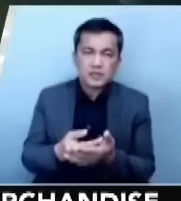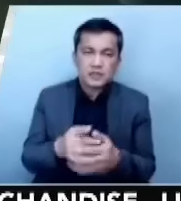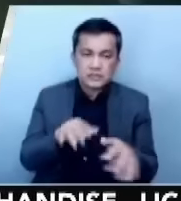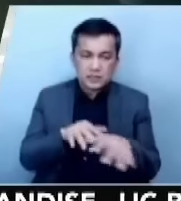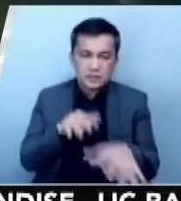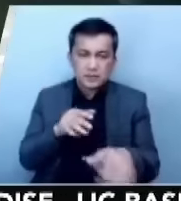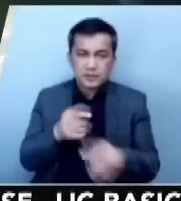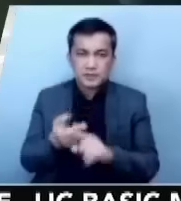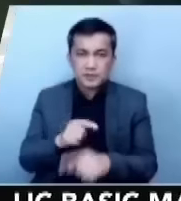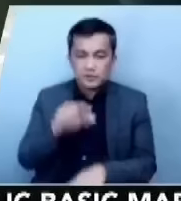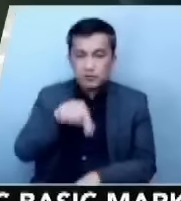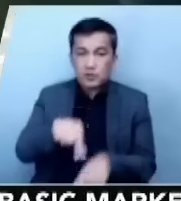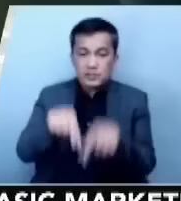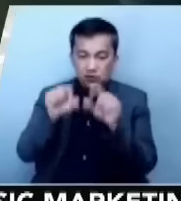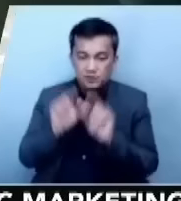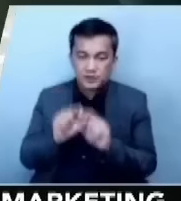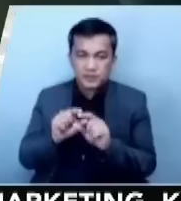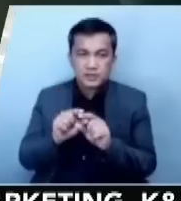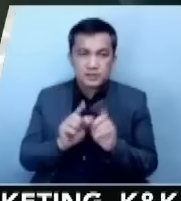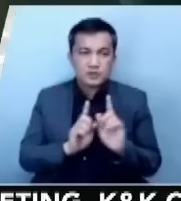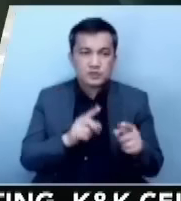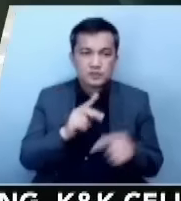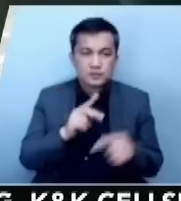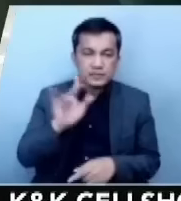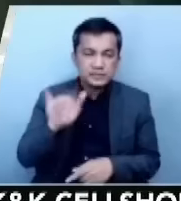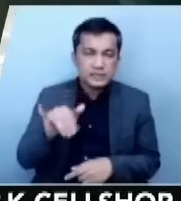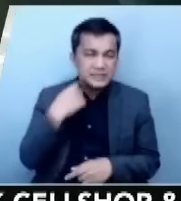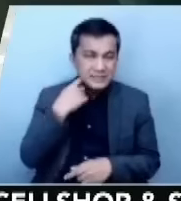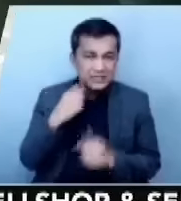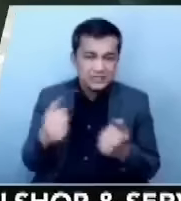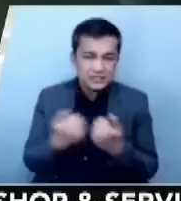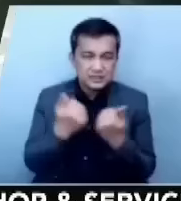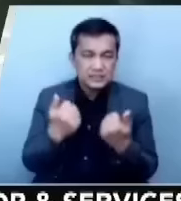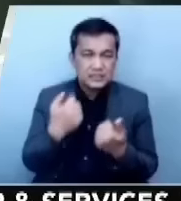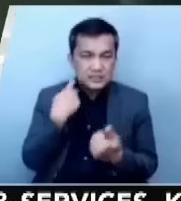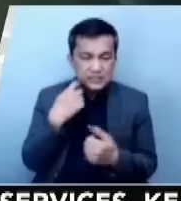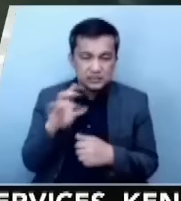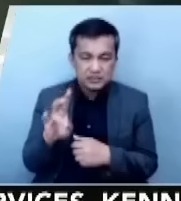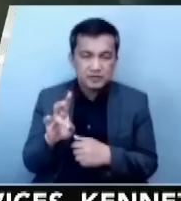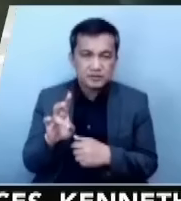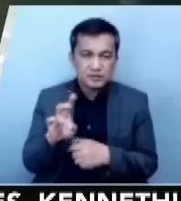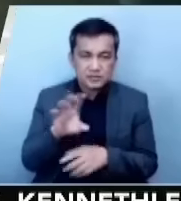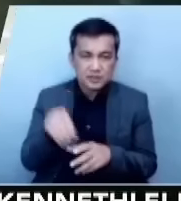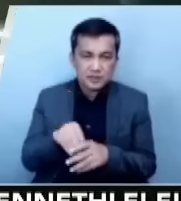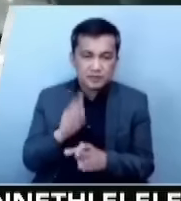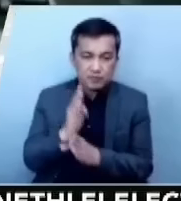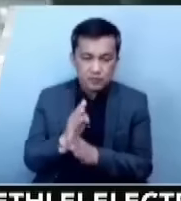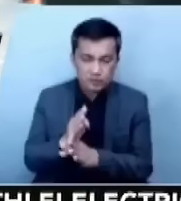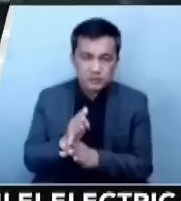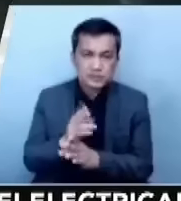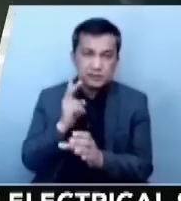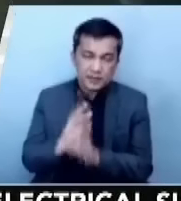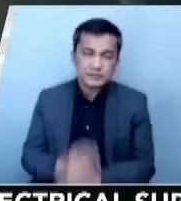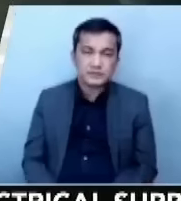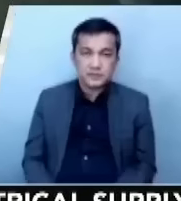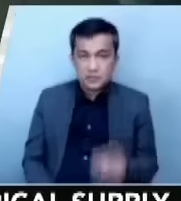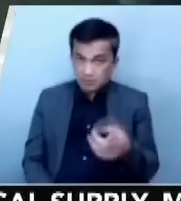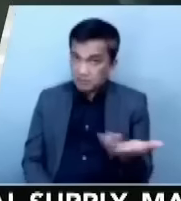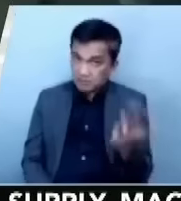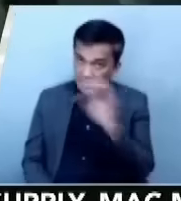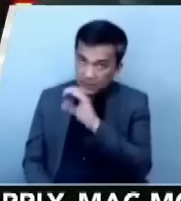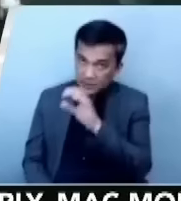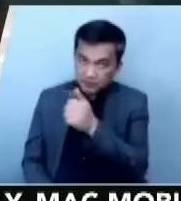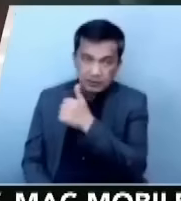sa isang aksidente bago mag-alas 7 kaninang gabi na kinasasangkutan ng isang bus at isang close van. Kaya maghanap na kayo ng alternatibong